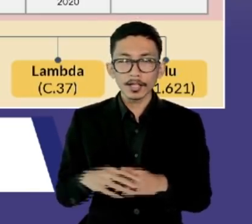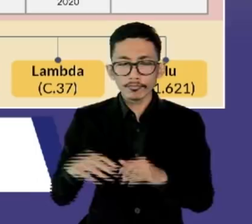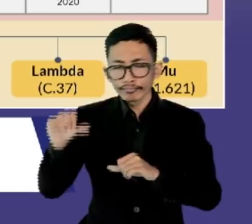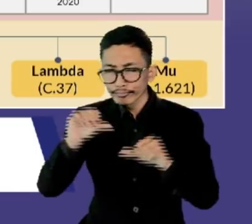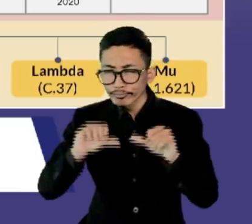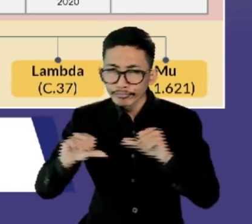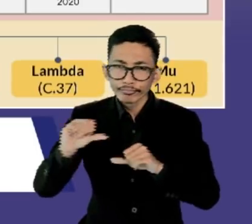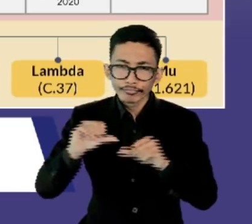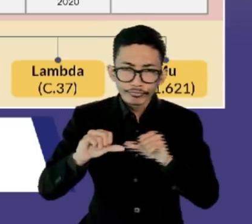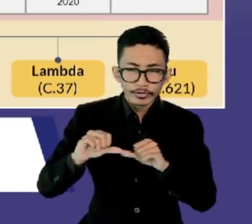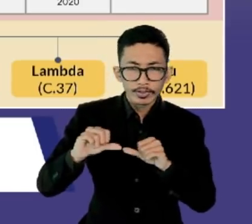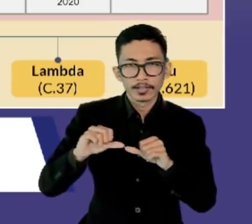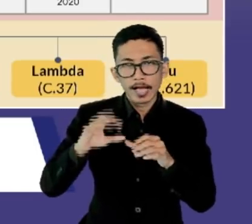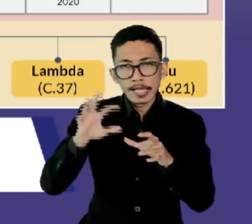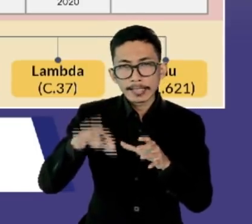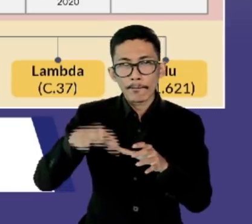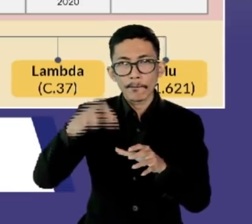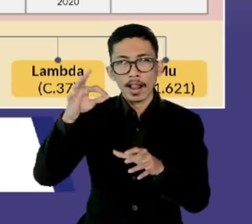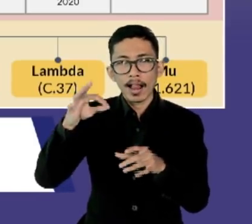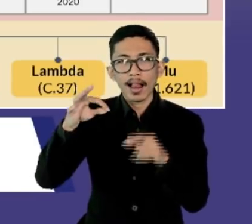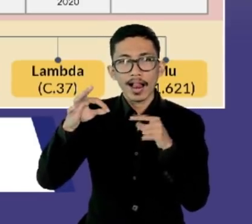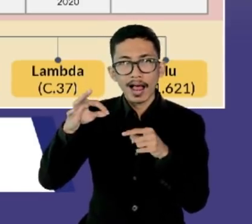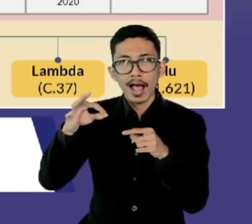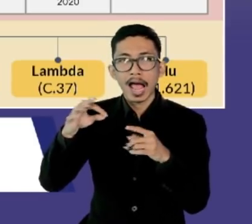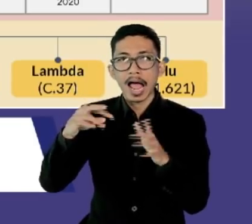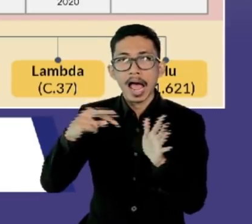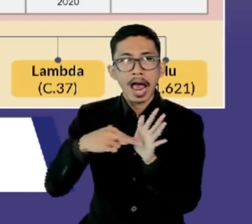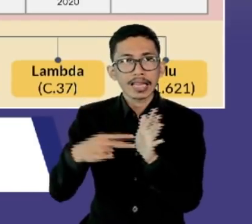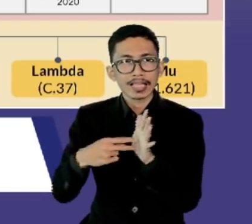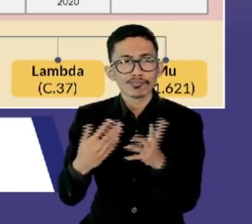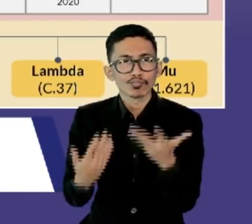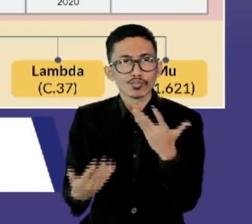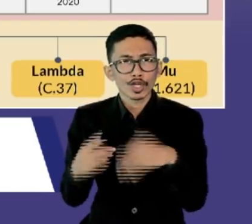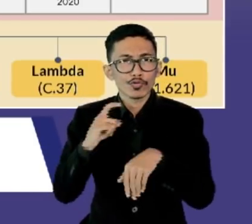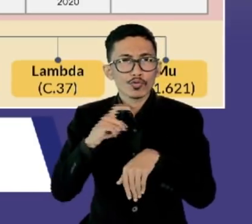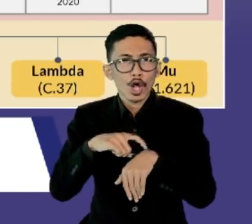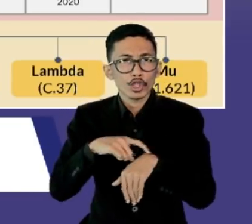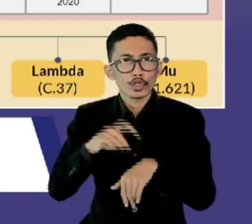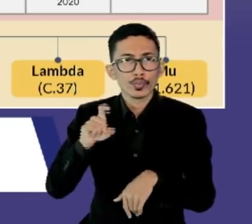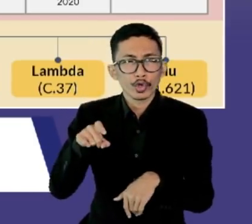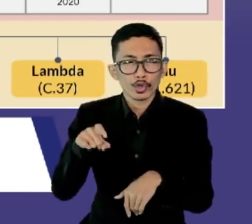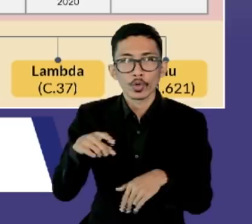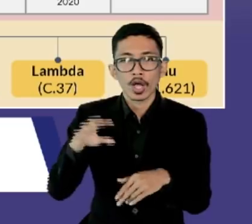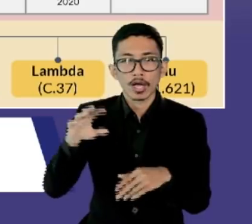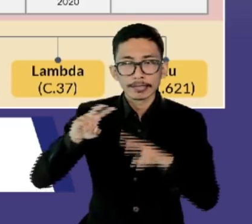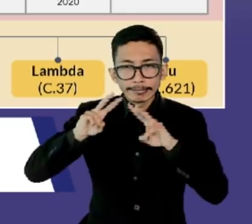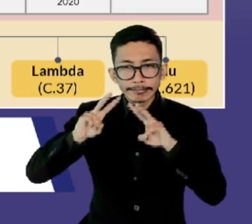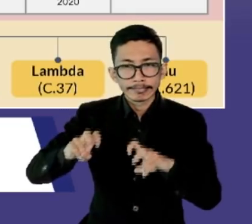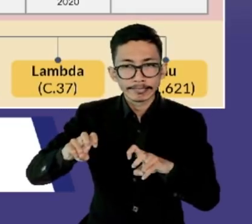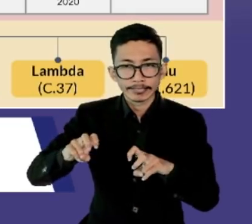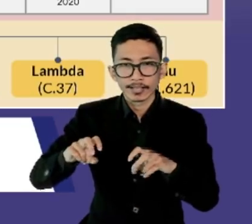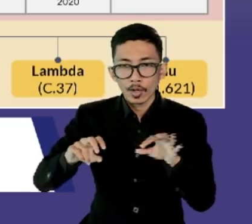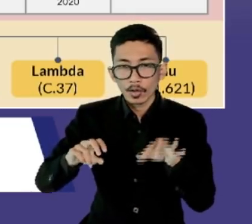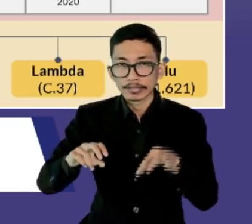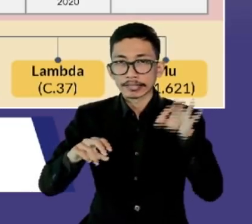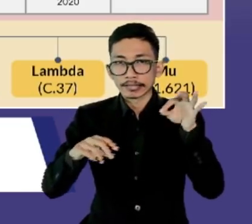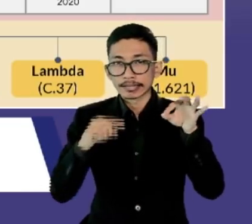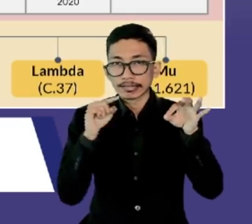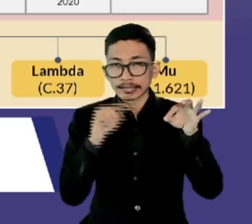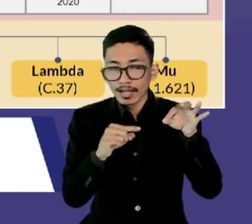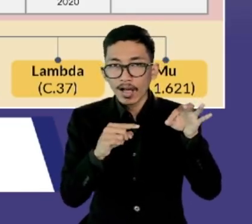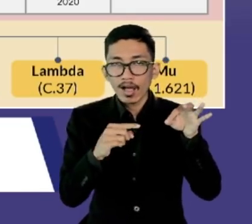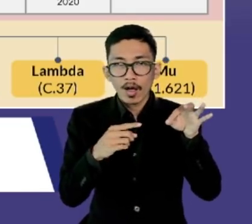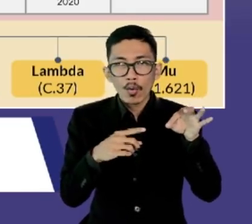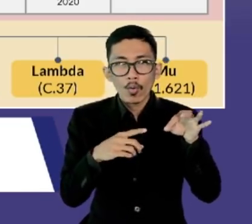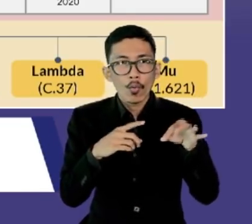mencukupi, maka dari itu umumnya ada jarak waktu antara sampel pertama yang ditelaah dengan waktu